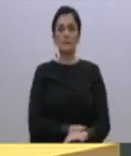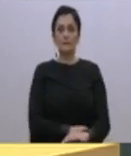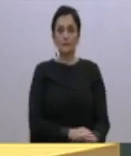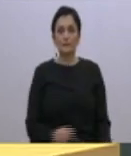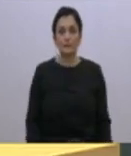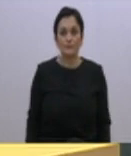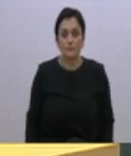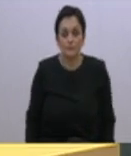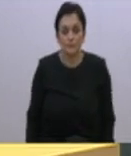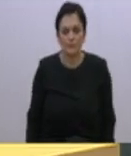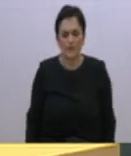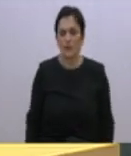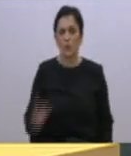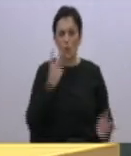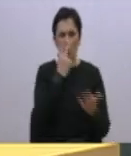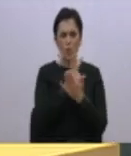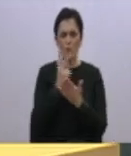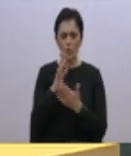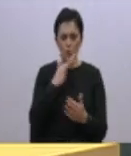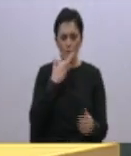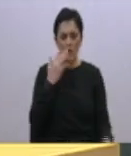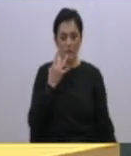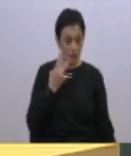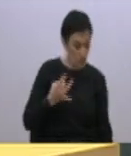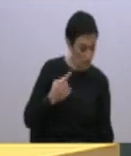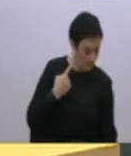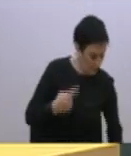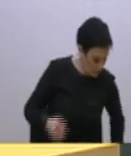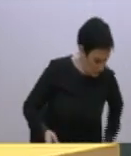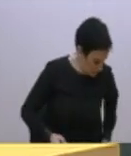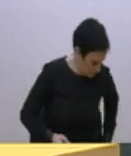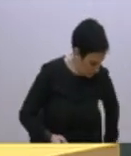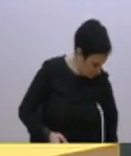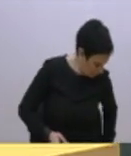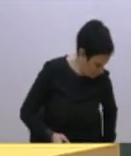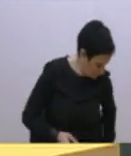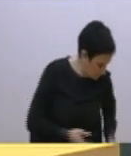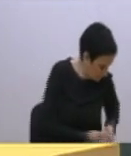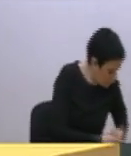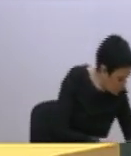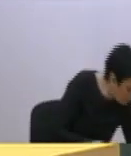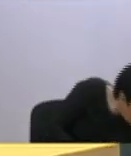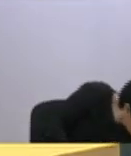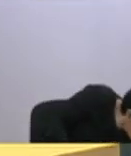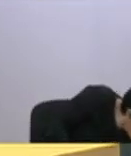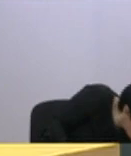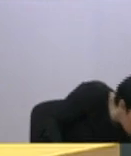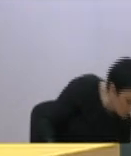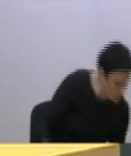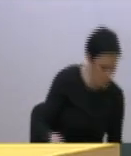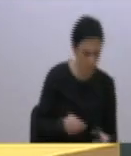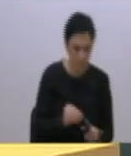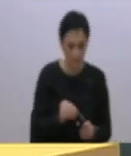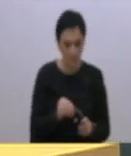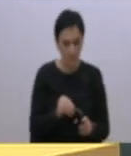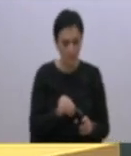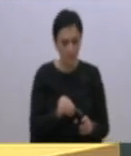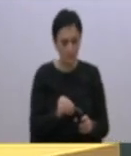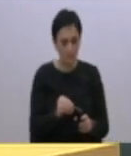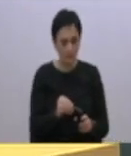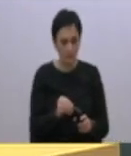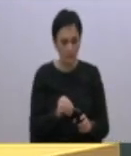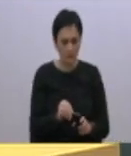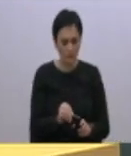Îmi chiar tim să rog beur, ce lui sa ubret, mai înț, ide vertel, colegi, bistui sa starau, ca zgodu bistui sa.